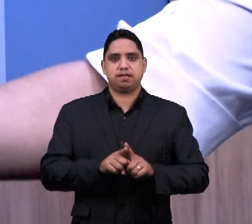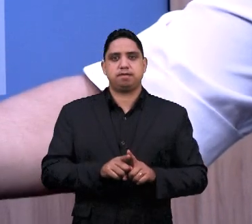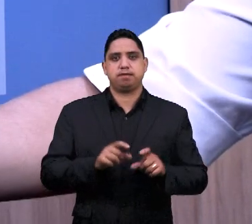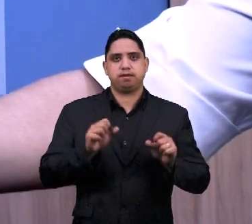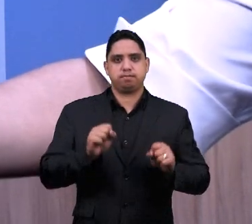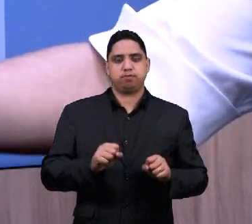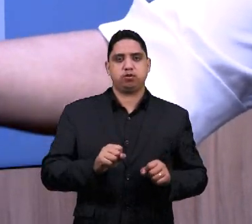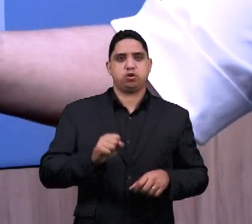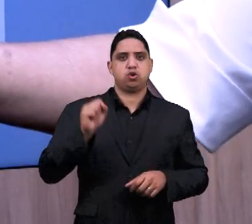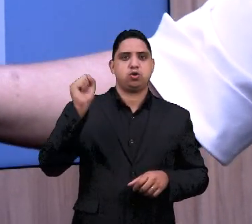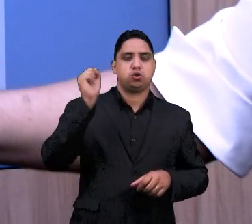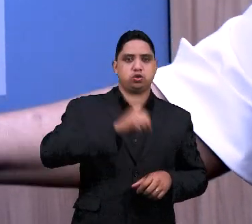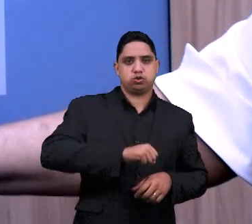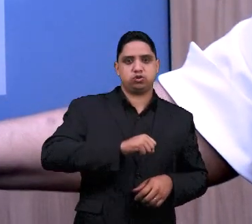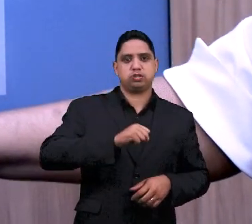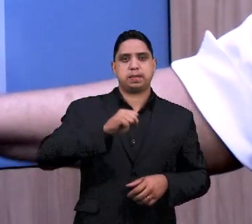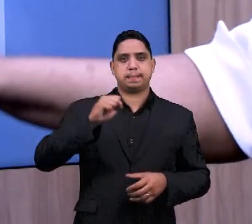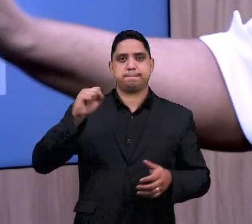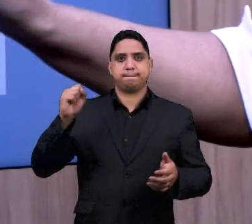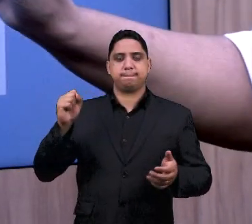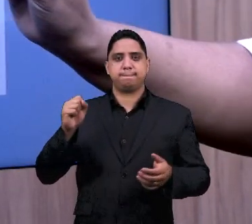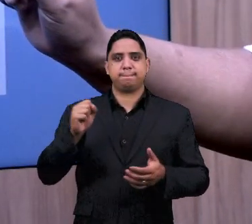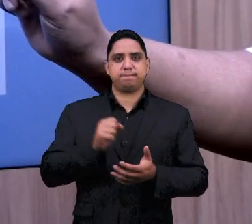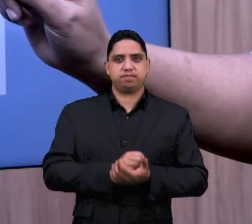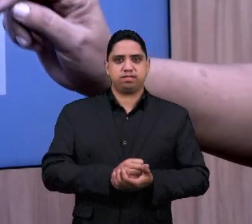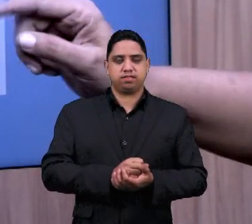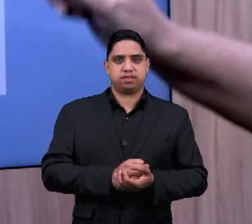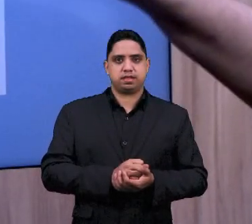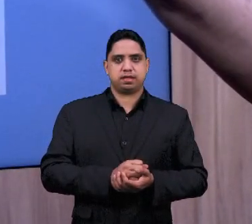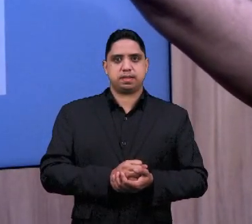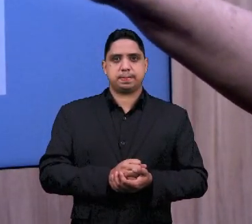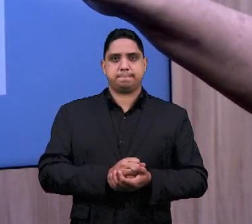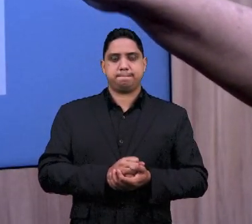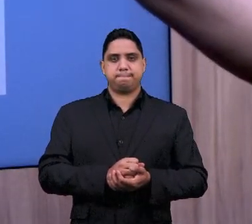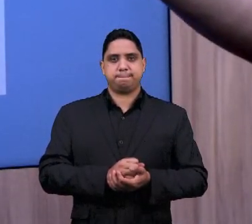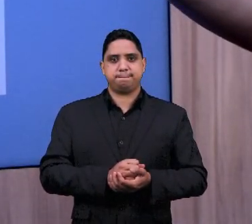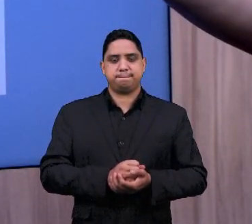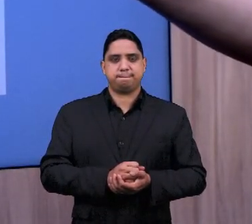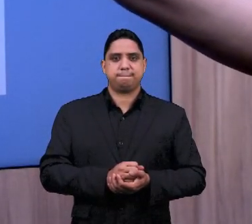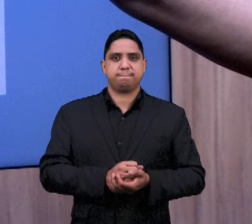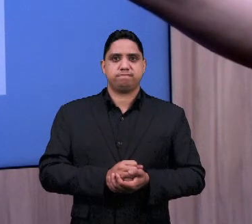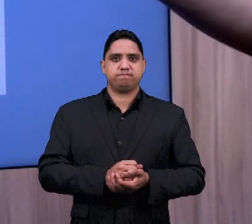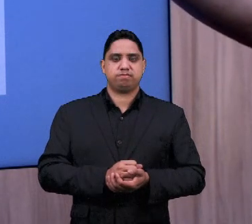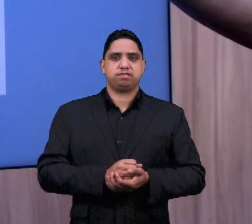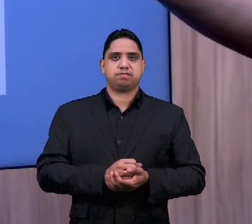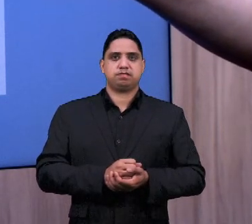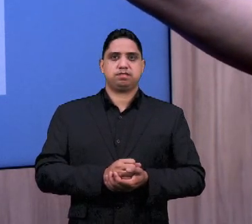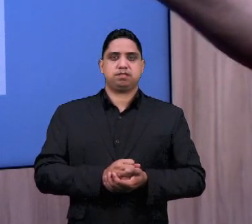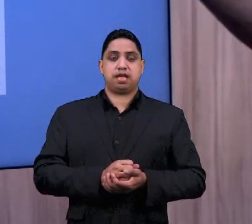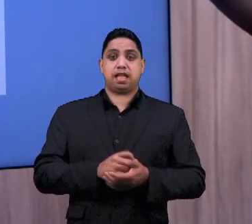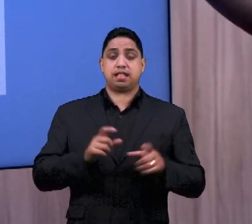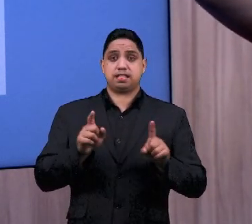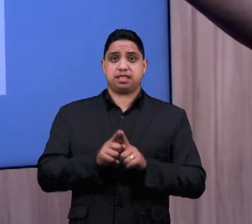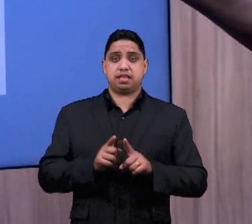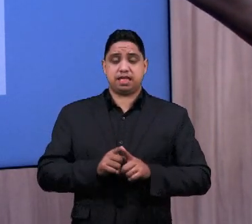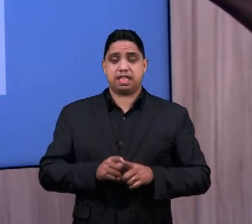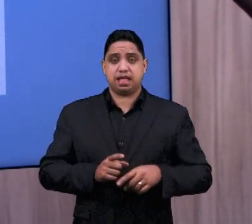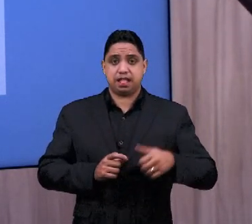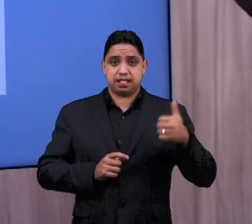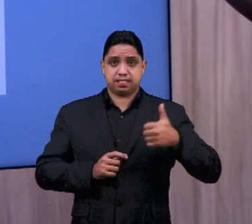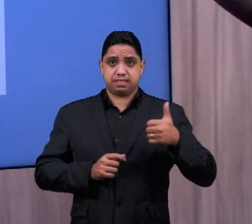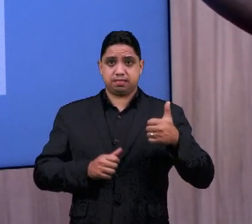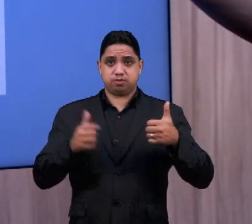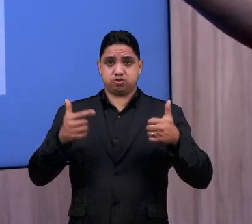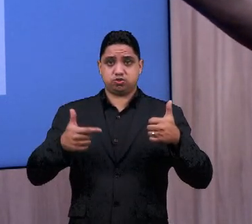peut 1 et 2 et. Ici, on va jouer au premier temps et dans le